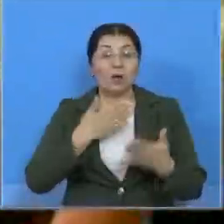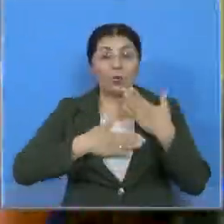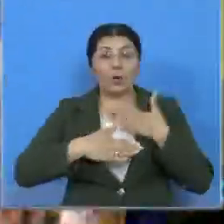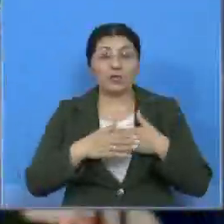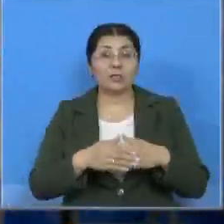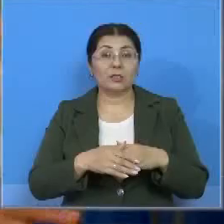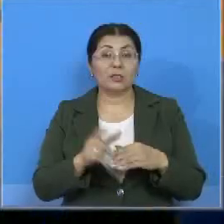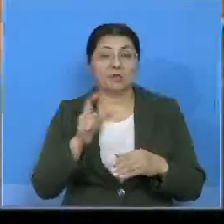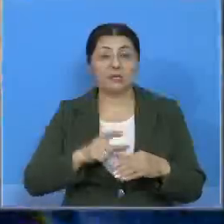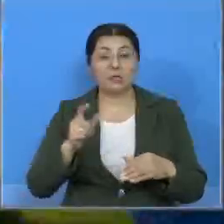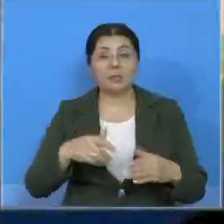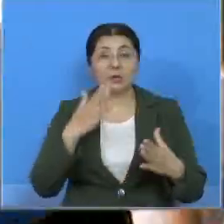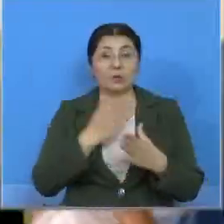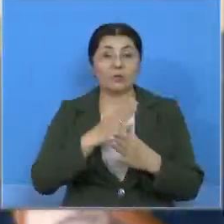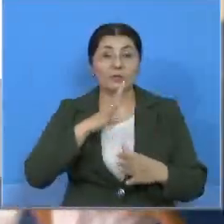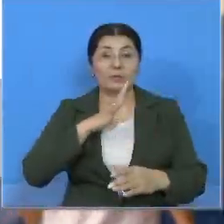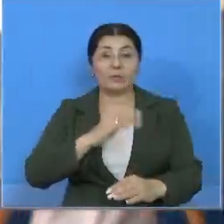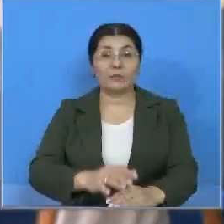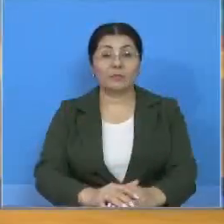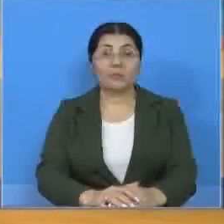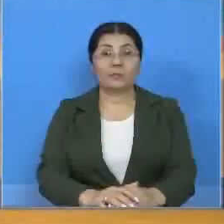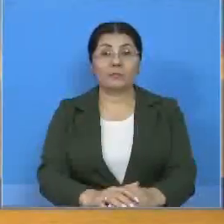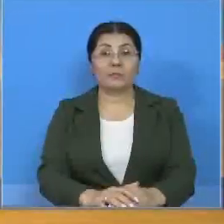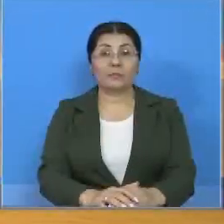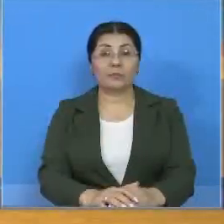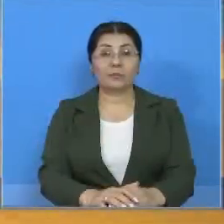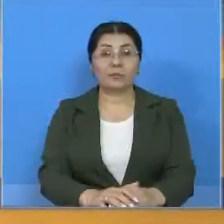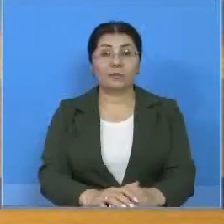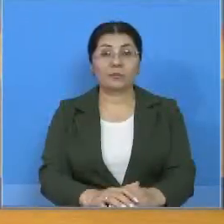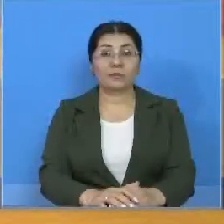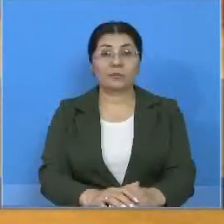оған қаржылай қолдау көрсеткен. Амангелді Атабайұлы, Арман Досмағанбетов, Ақтөбе телеарнасы.